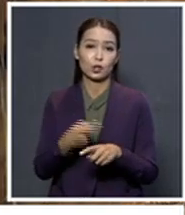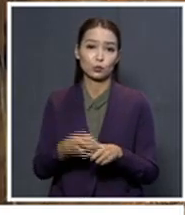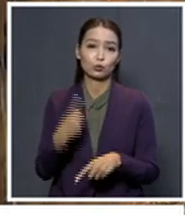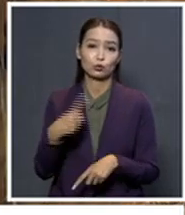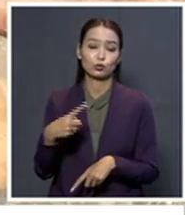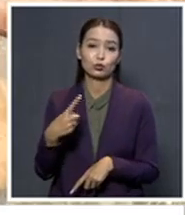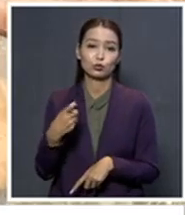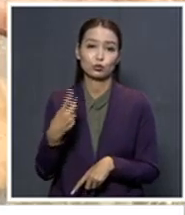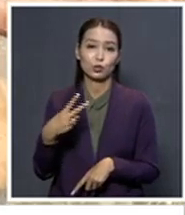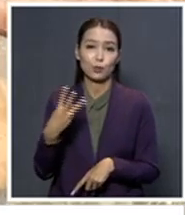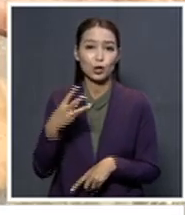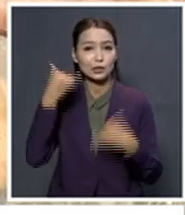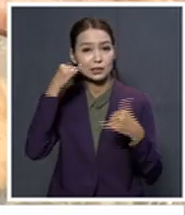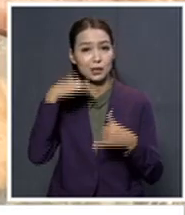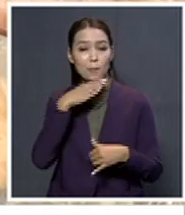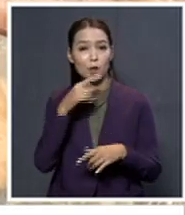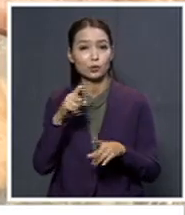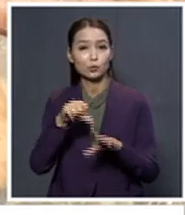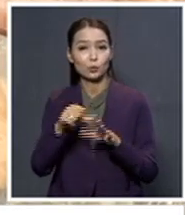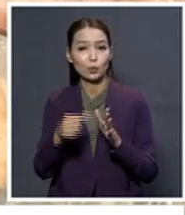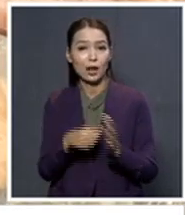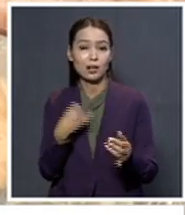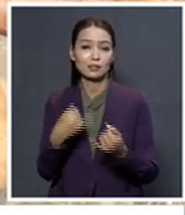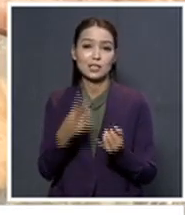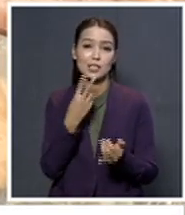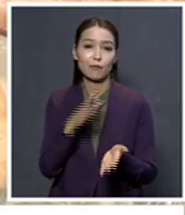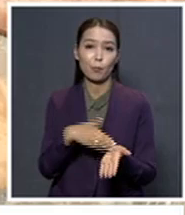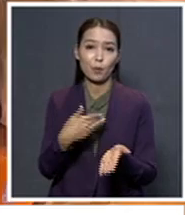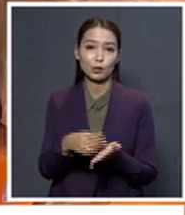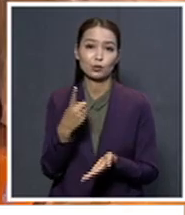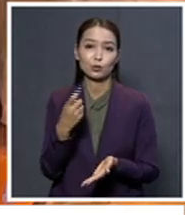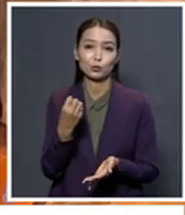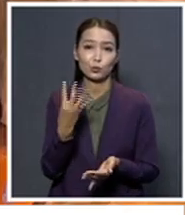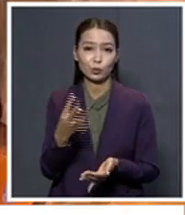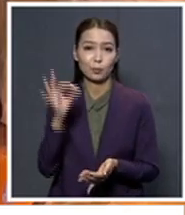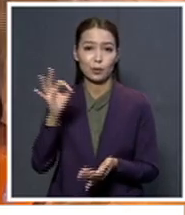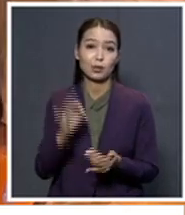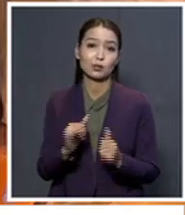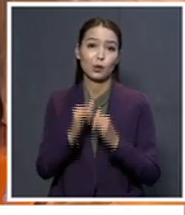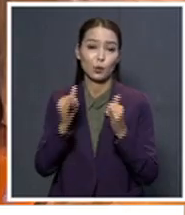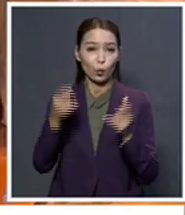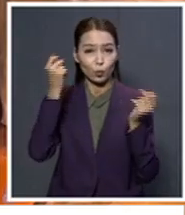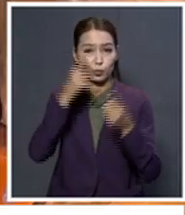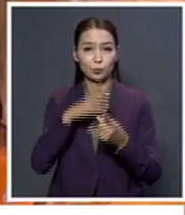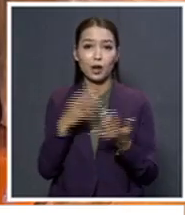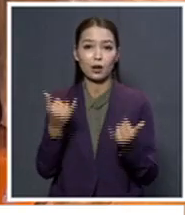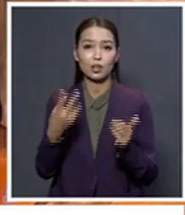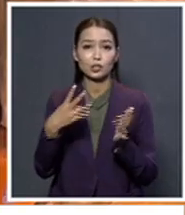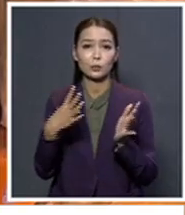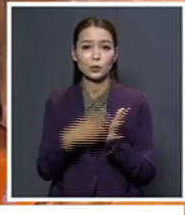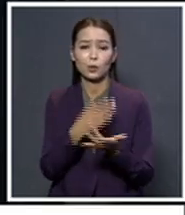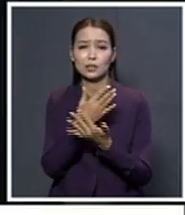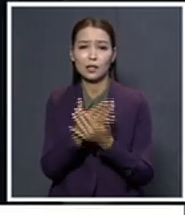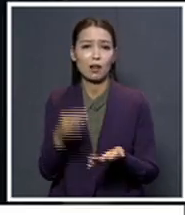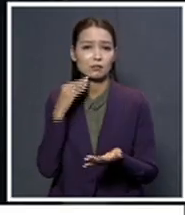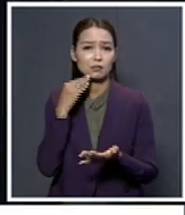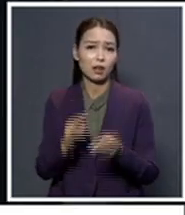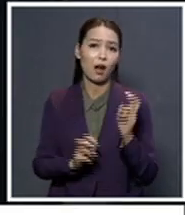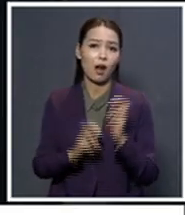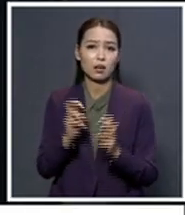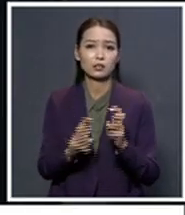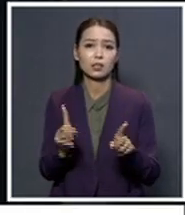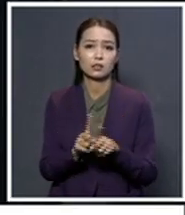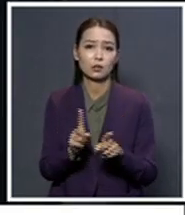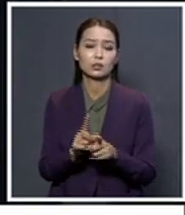123, сиреті 116, сармайдың құны 114%-ға өскендігі анықталған. Бүгінде 29 ірі сауда орнында тұрақты